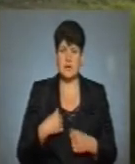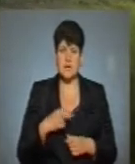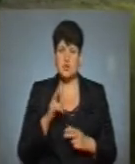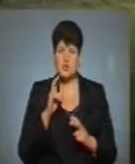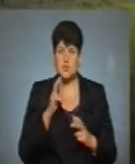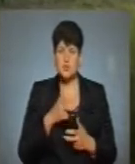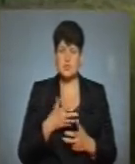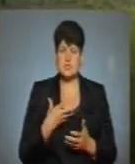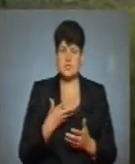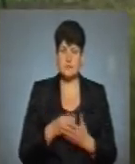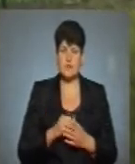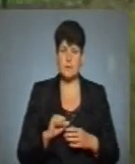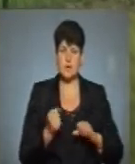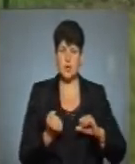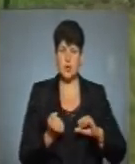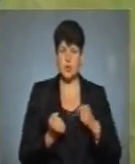своїми друзями.